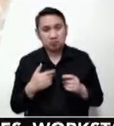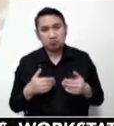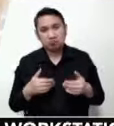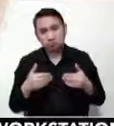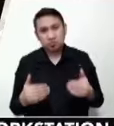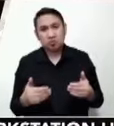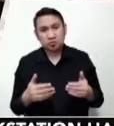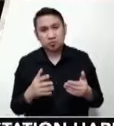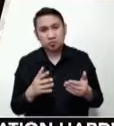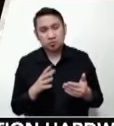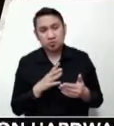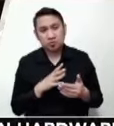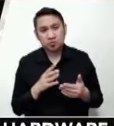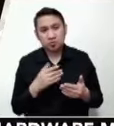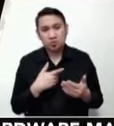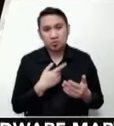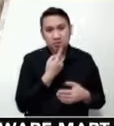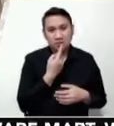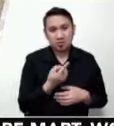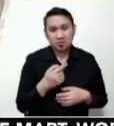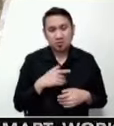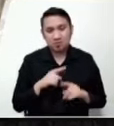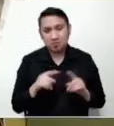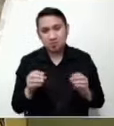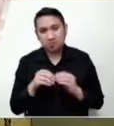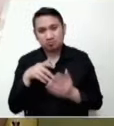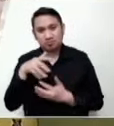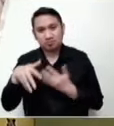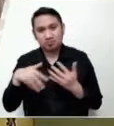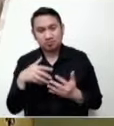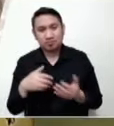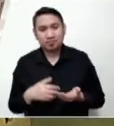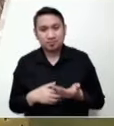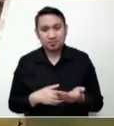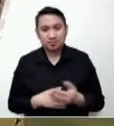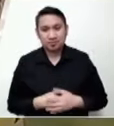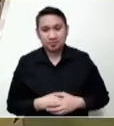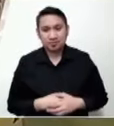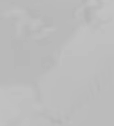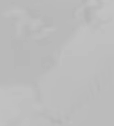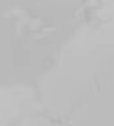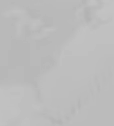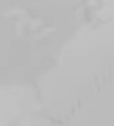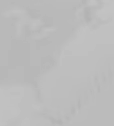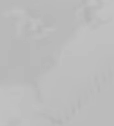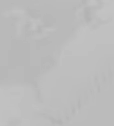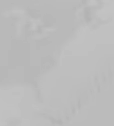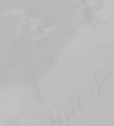ermitanyo mode. Nelson Canlas, updated sa Showbiz Happenings.